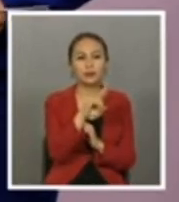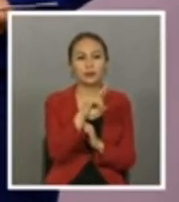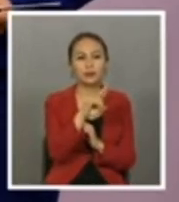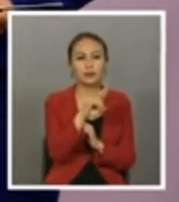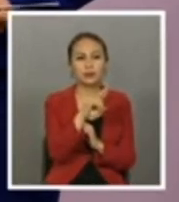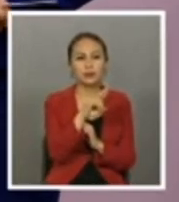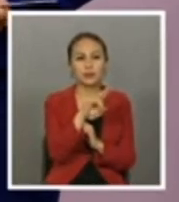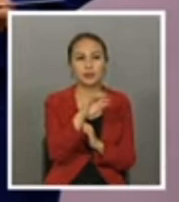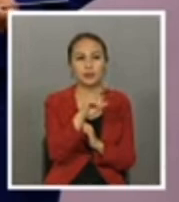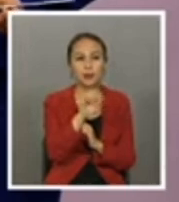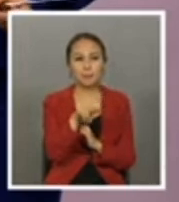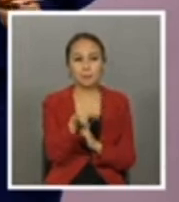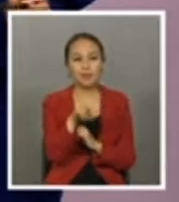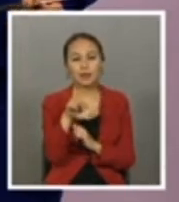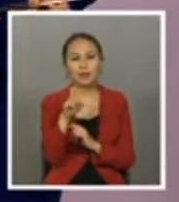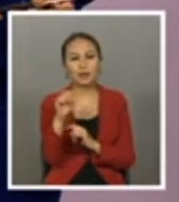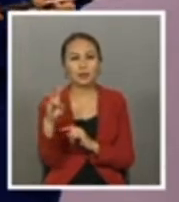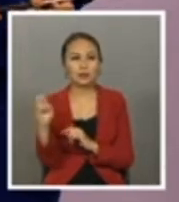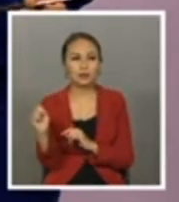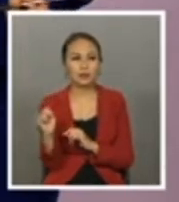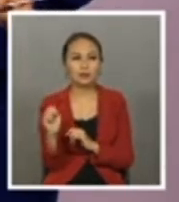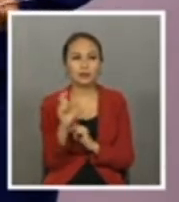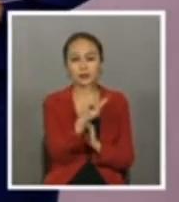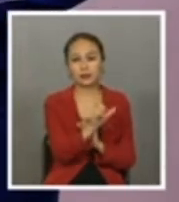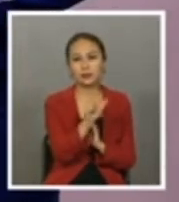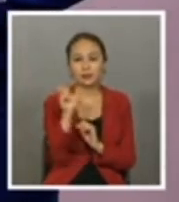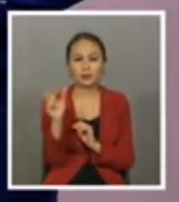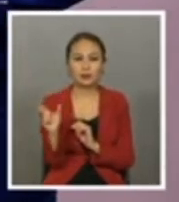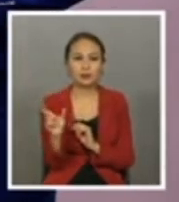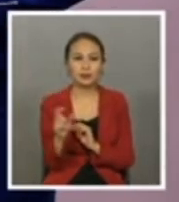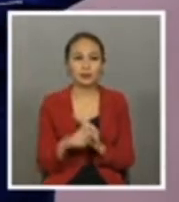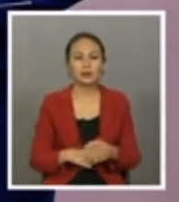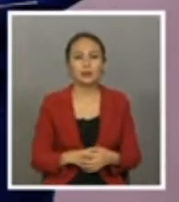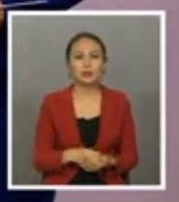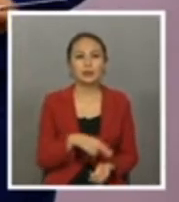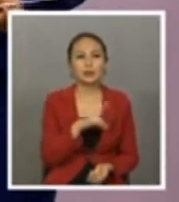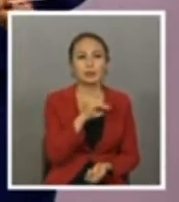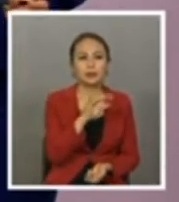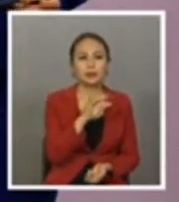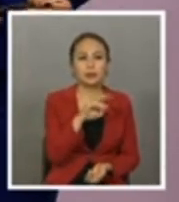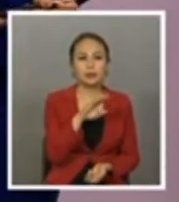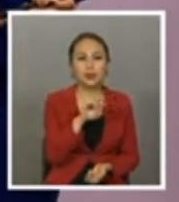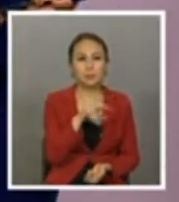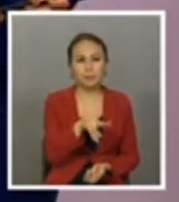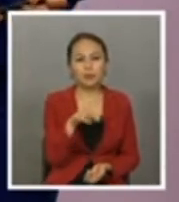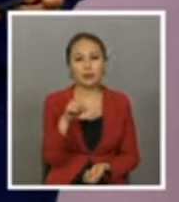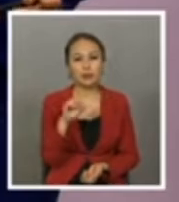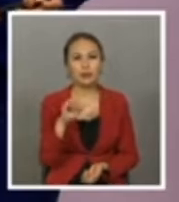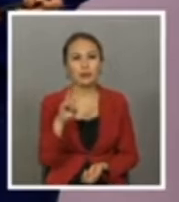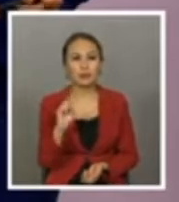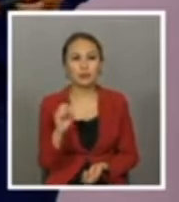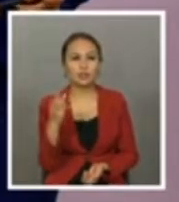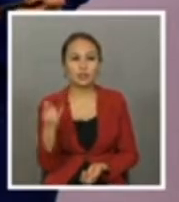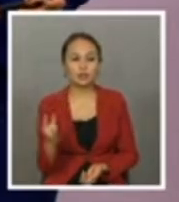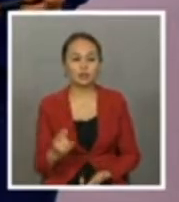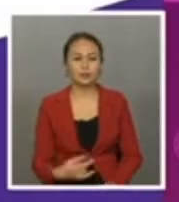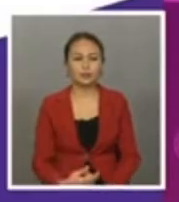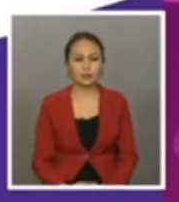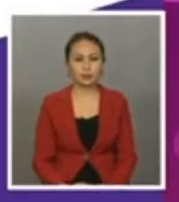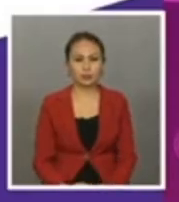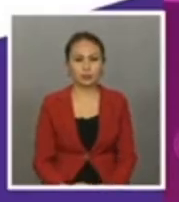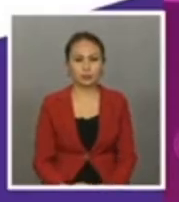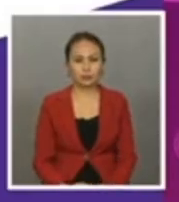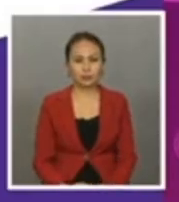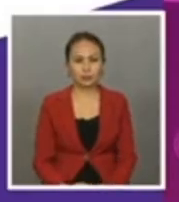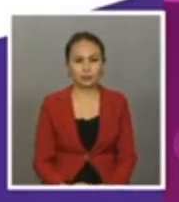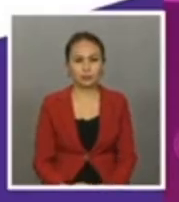жұрнақ. Кітапхана түбірі кітап, хана жұрнақ. Кітапханашы түбірі кітап, хана